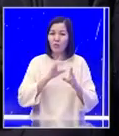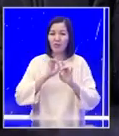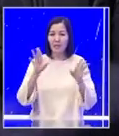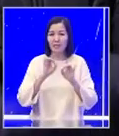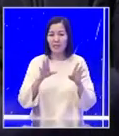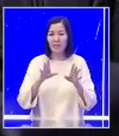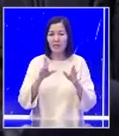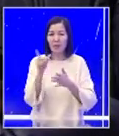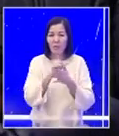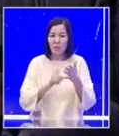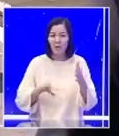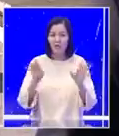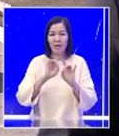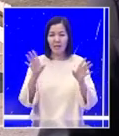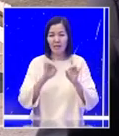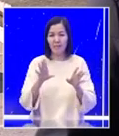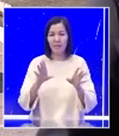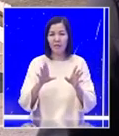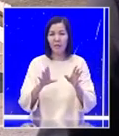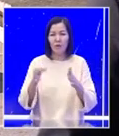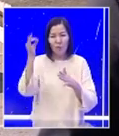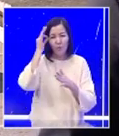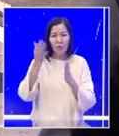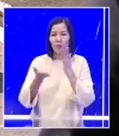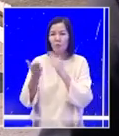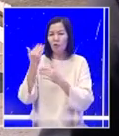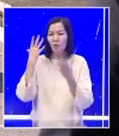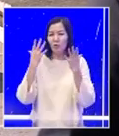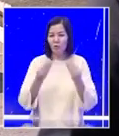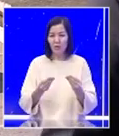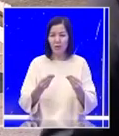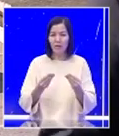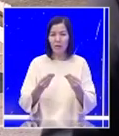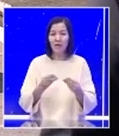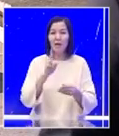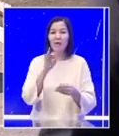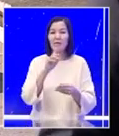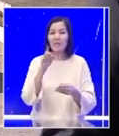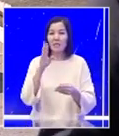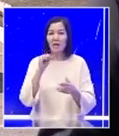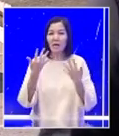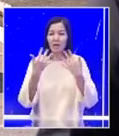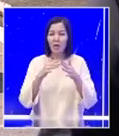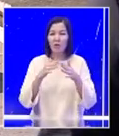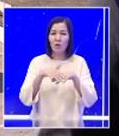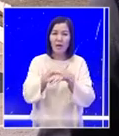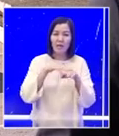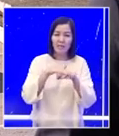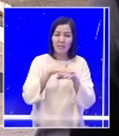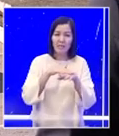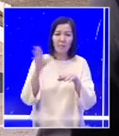түздерде, үңілемін өткен күнгі іздерге. Қызылағаш ауылдастар